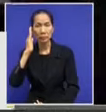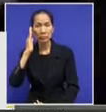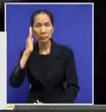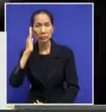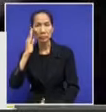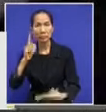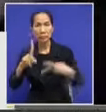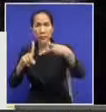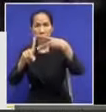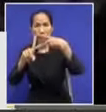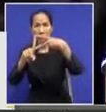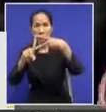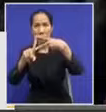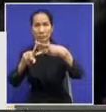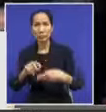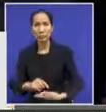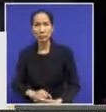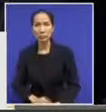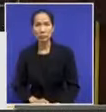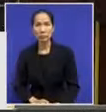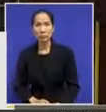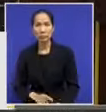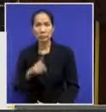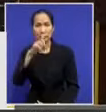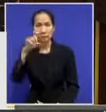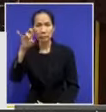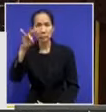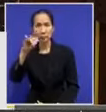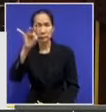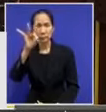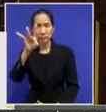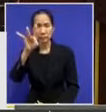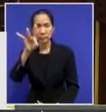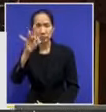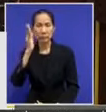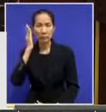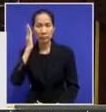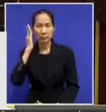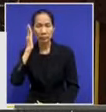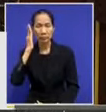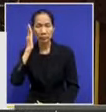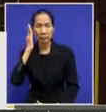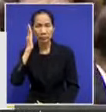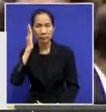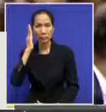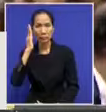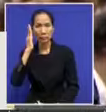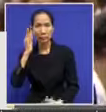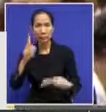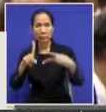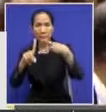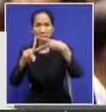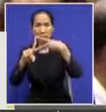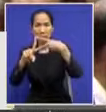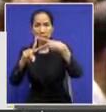์นายธนาธรจึงรุ่งเรืองกิจครับ 178นายณัฐวุฒิกองจันดี คุณธนาธ